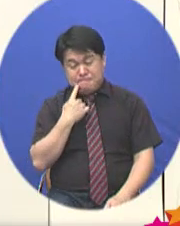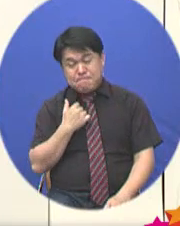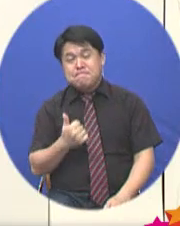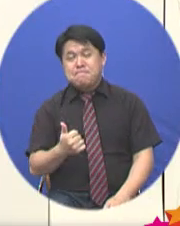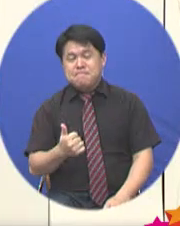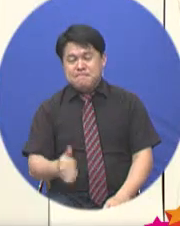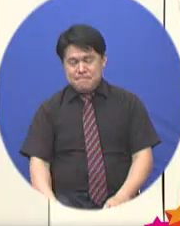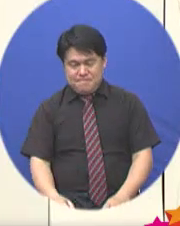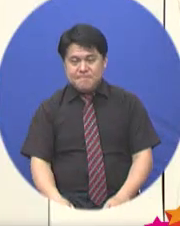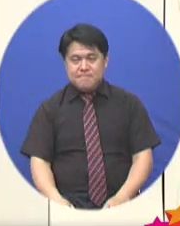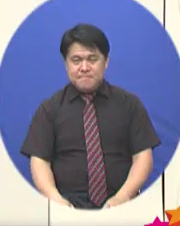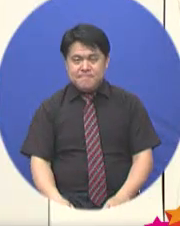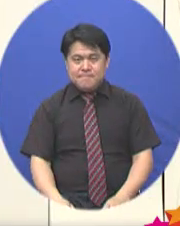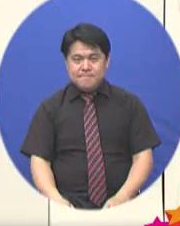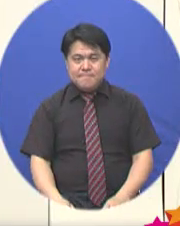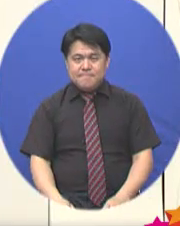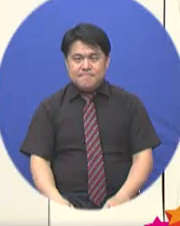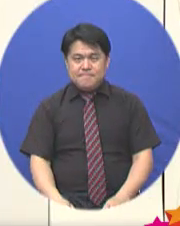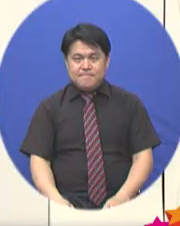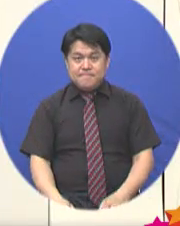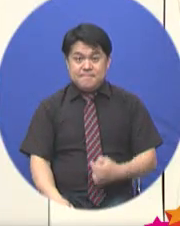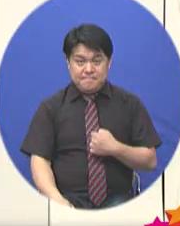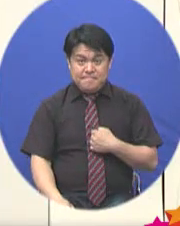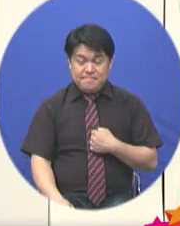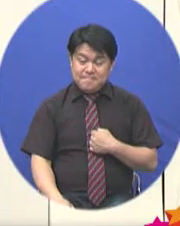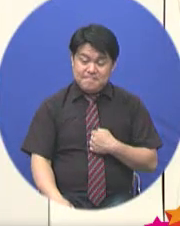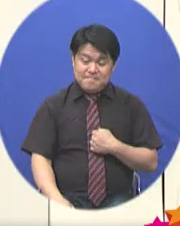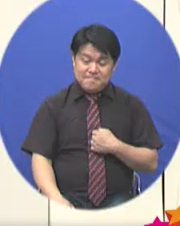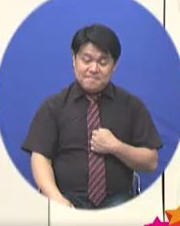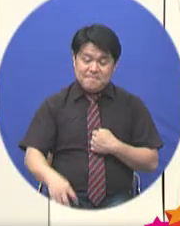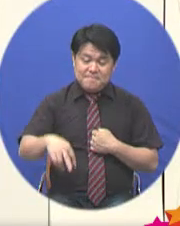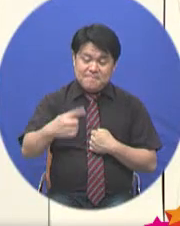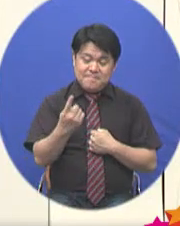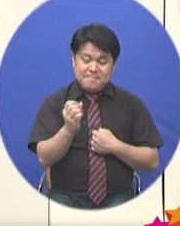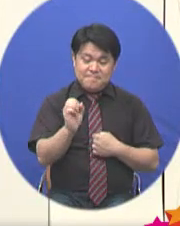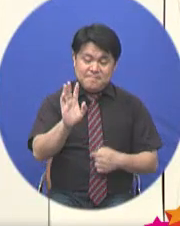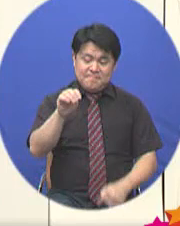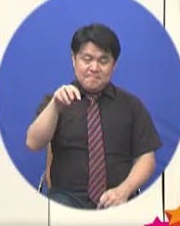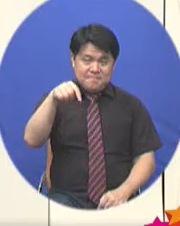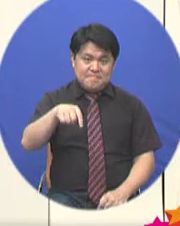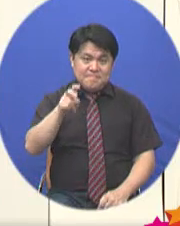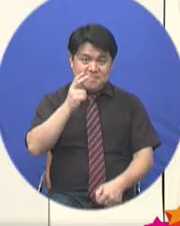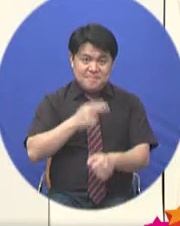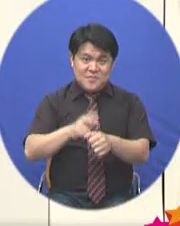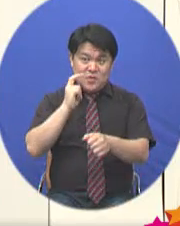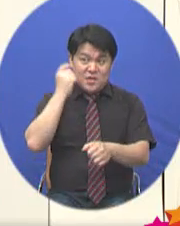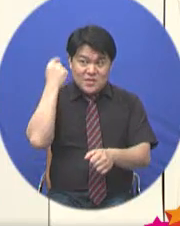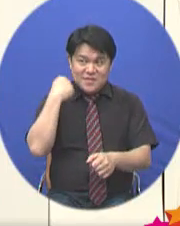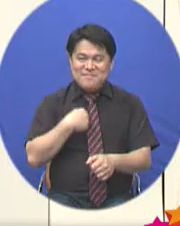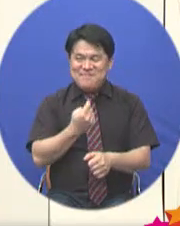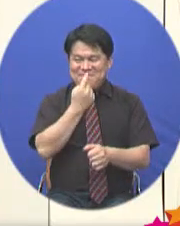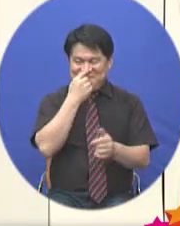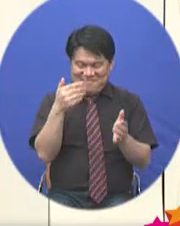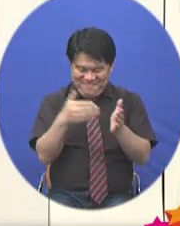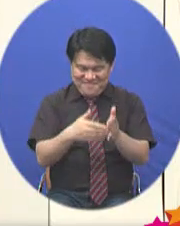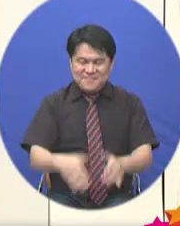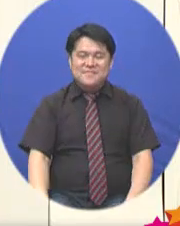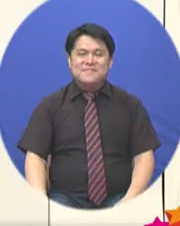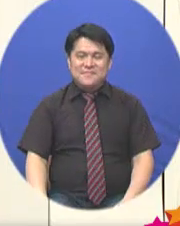그래서 이걸 내가 송 선생님 그 노래 부르는 거 듣고 내가 배웠거든요. 오,